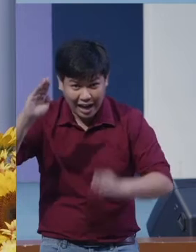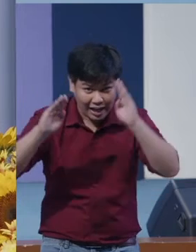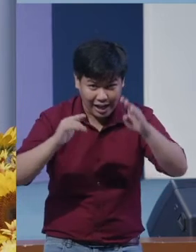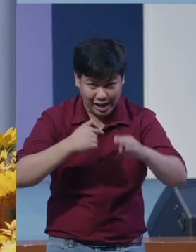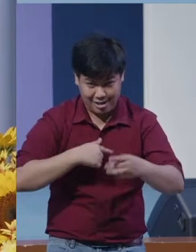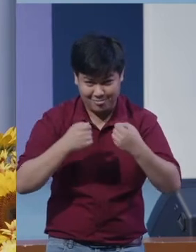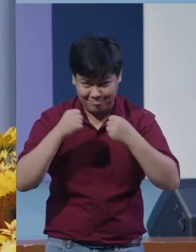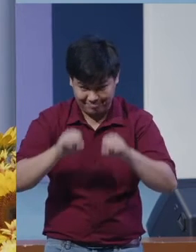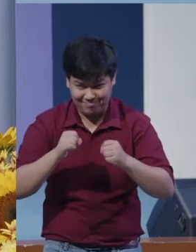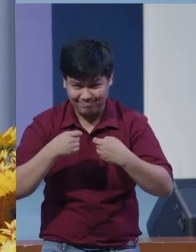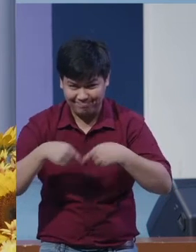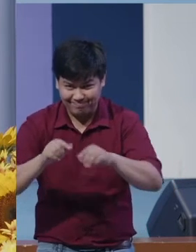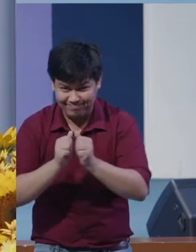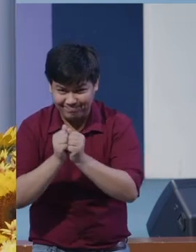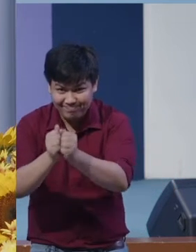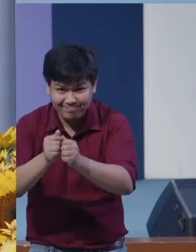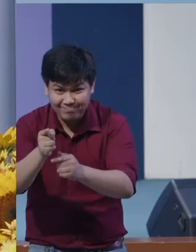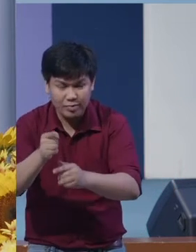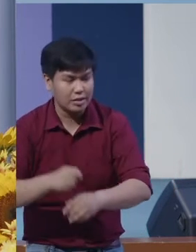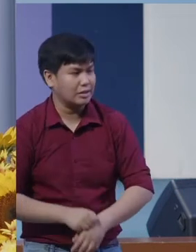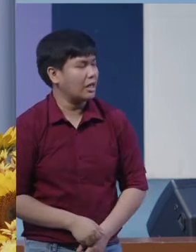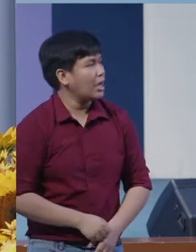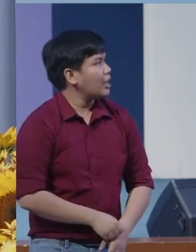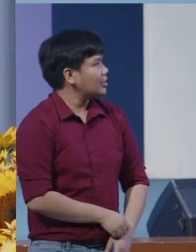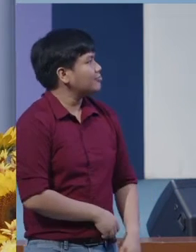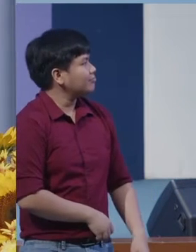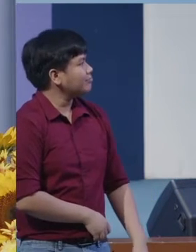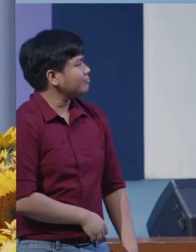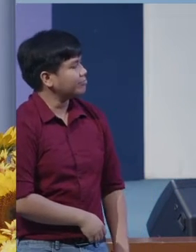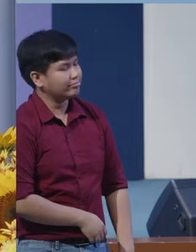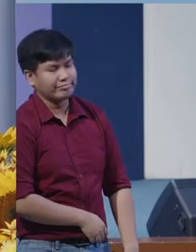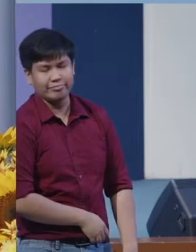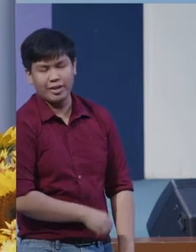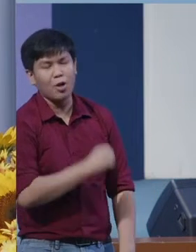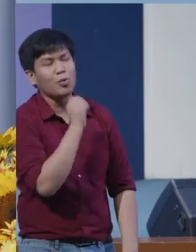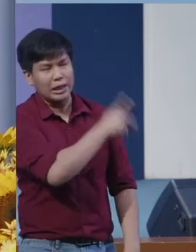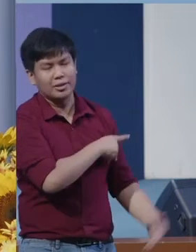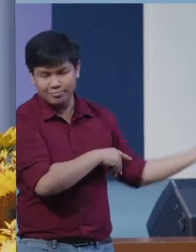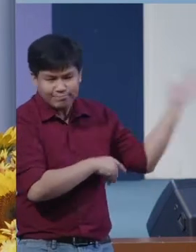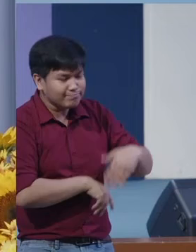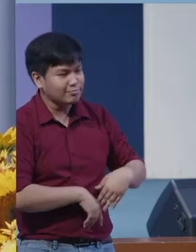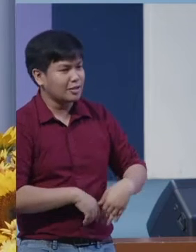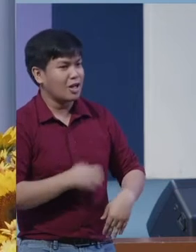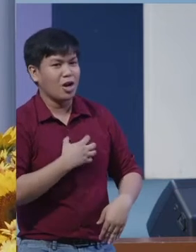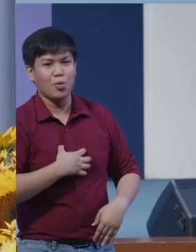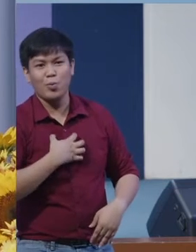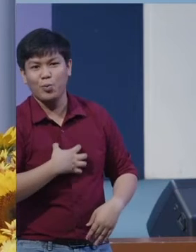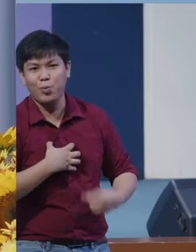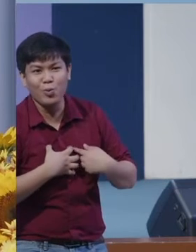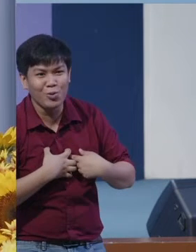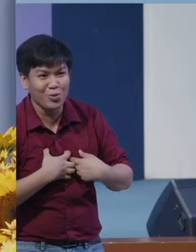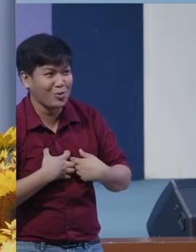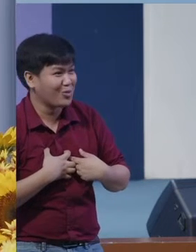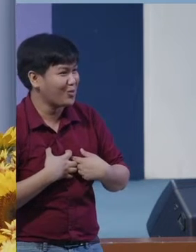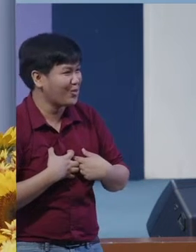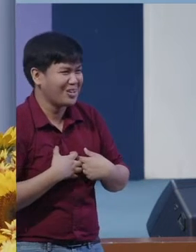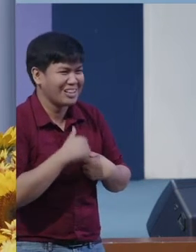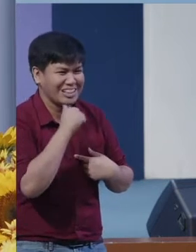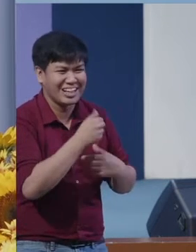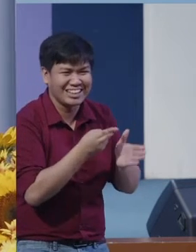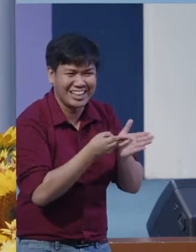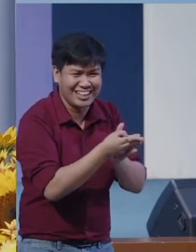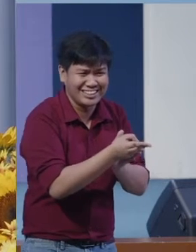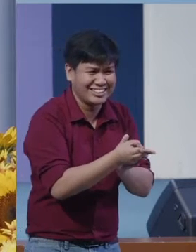Lakas kumain. Bulong-bulungan. Yun din po ay nakakasakit ng kapwa. So ano mga prinsipyong ating